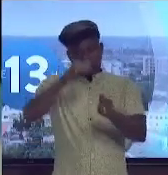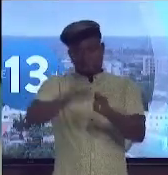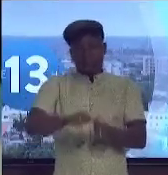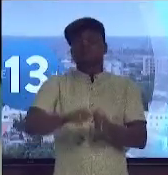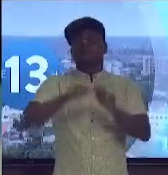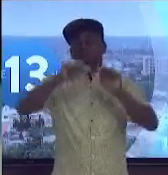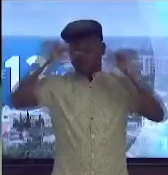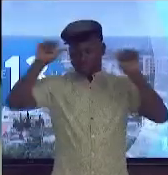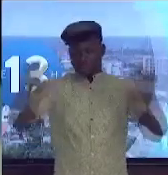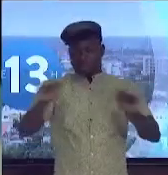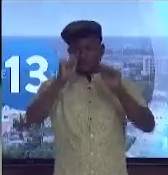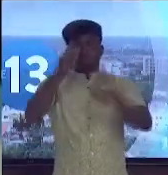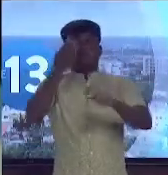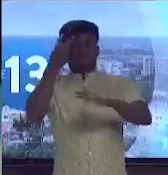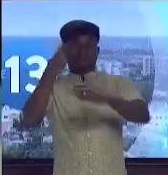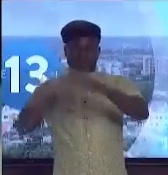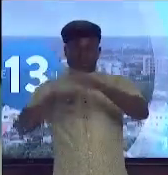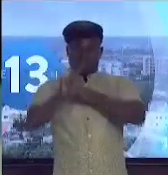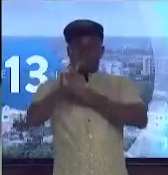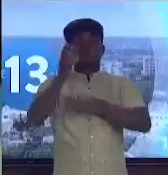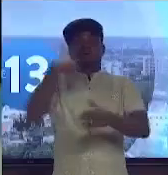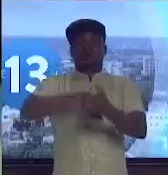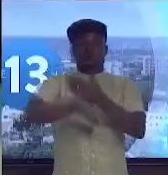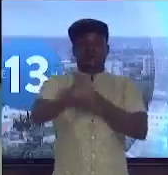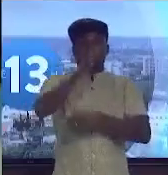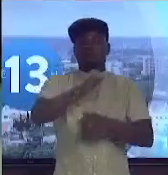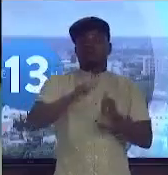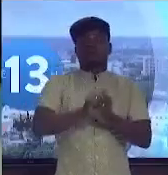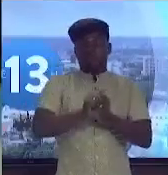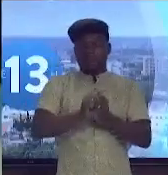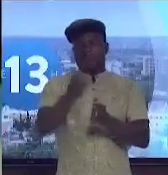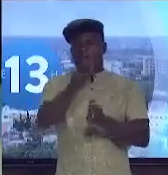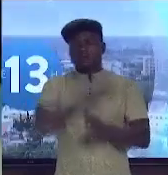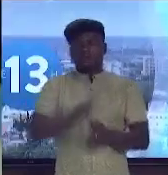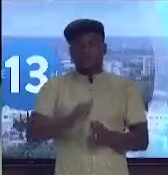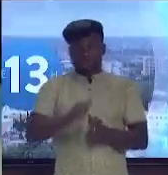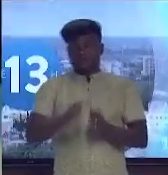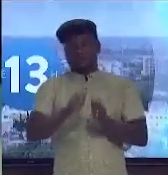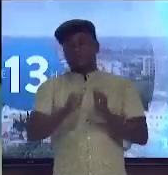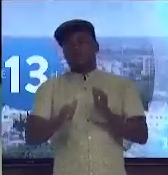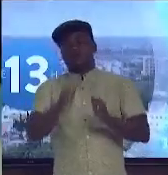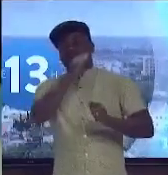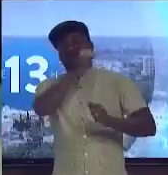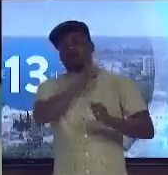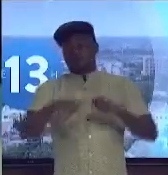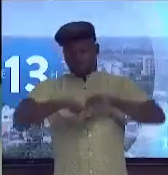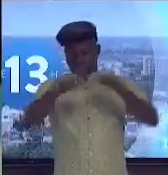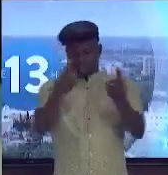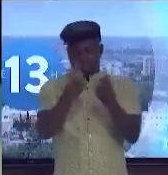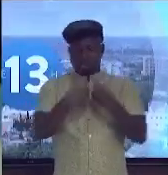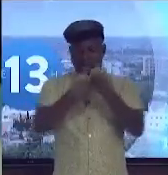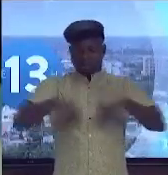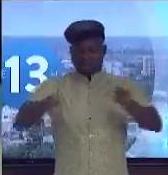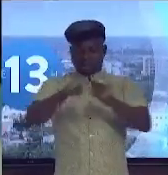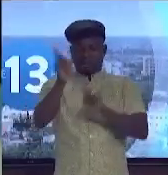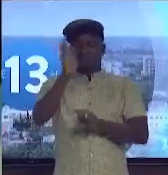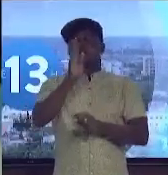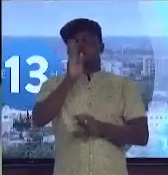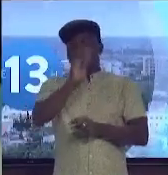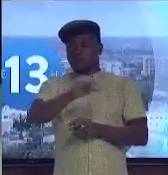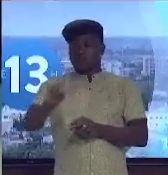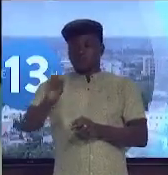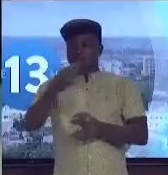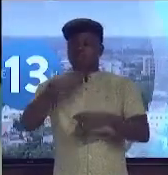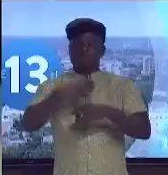à Amdalaï, quartier de la ville de Ouagadougou. L'on a prié à l'occasion pour la paix et la cohésion sociale au Burkina.